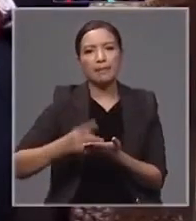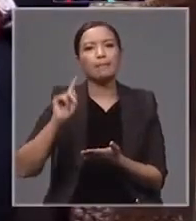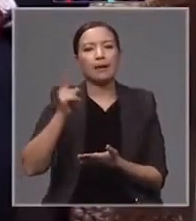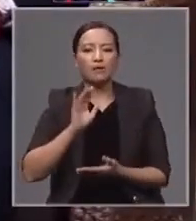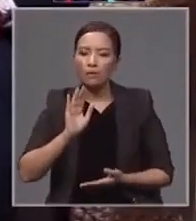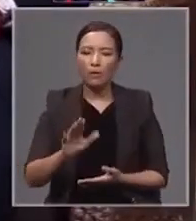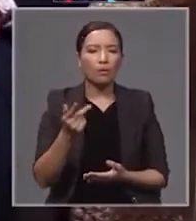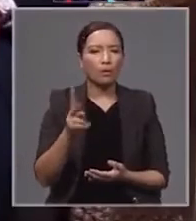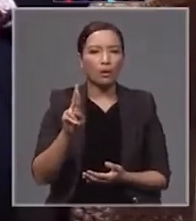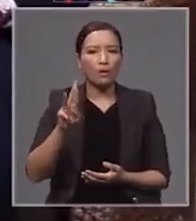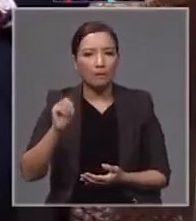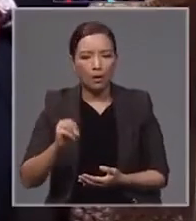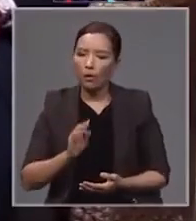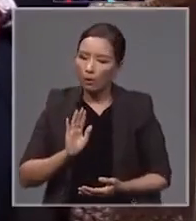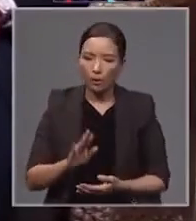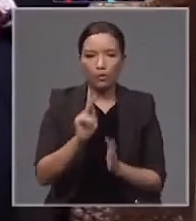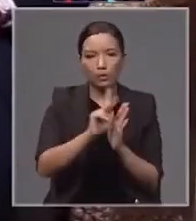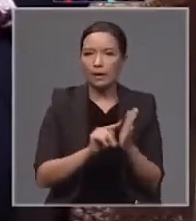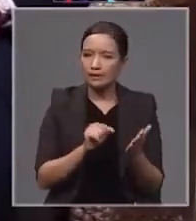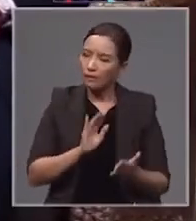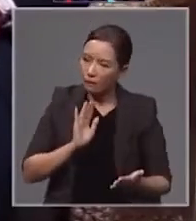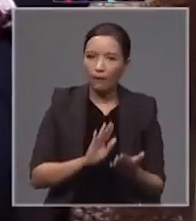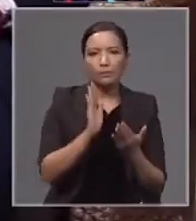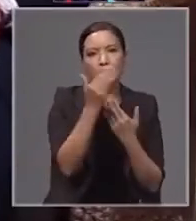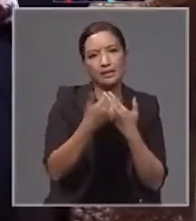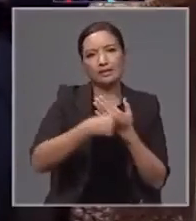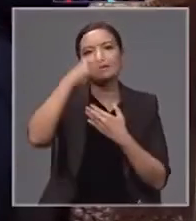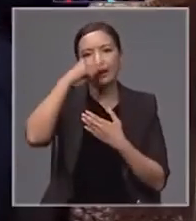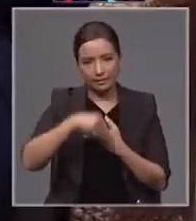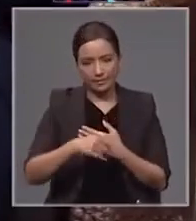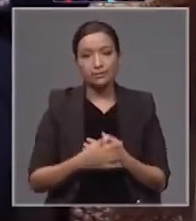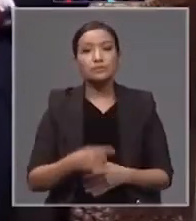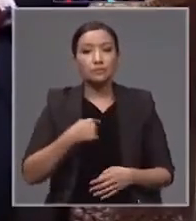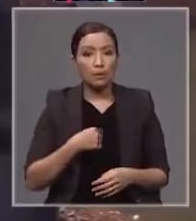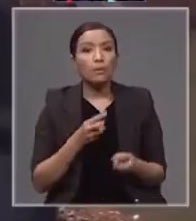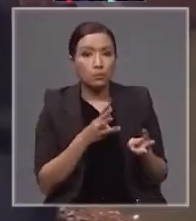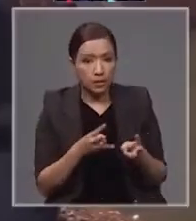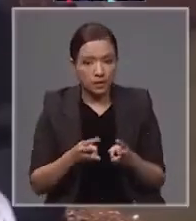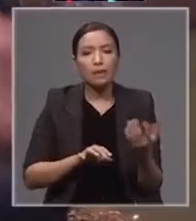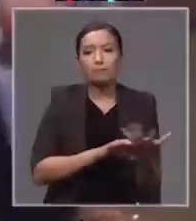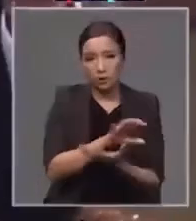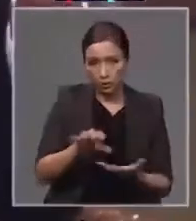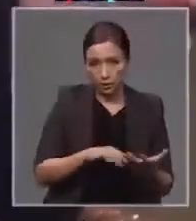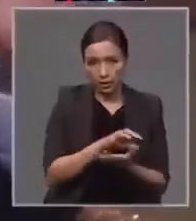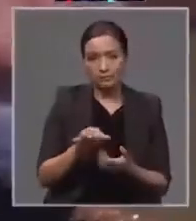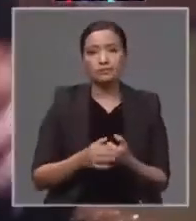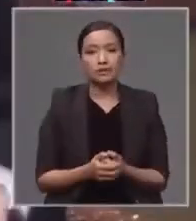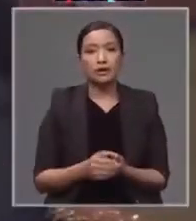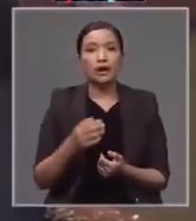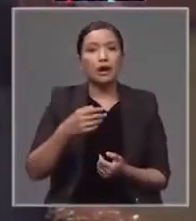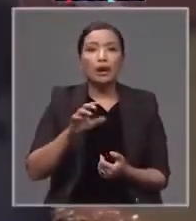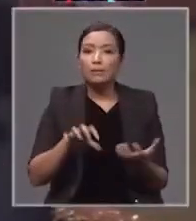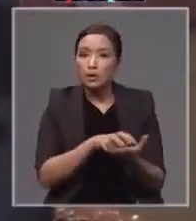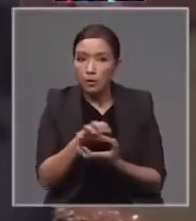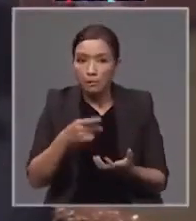กฎหมายฉบับนี้ของประเทศไทยนี่นะก็คือว่า ผมใช้วิธีการผสมผสานระหว่างกระบวนการเวทีประช